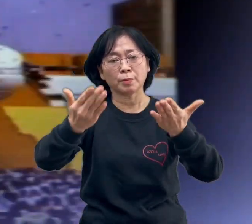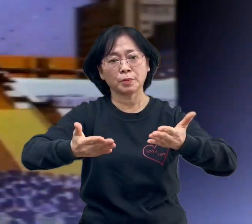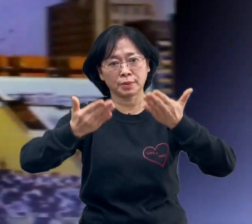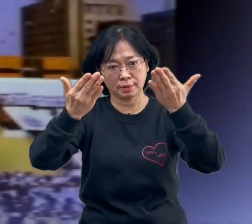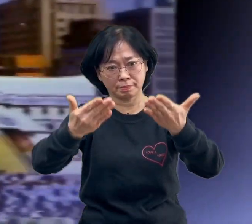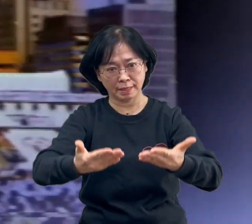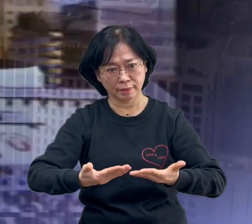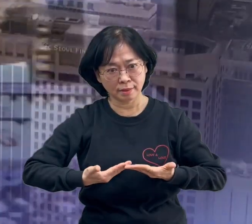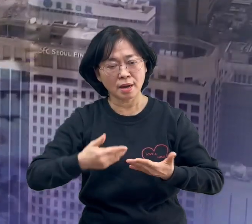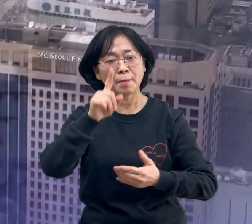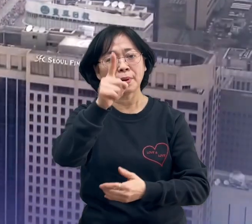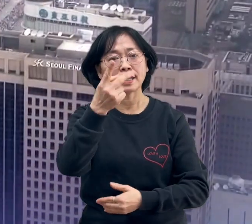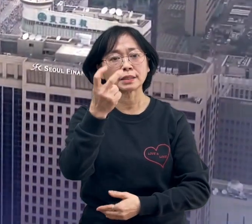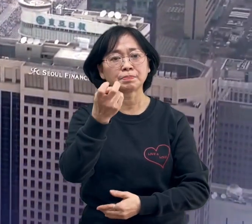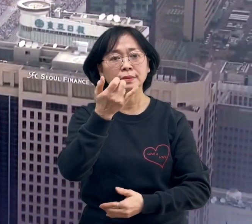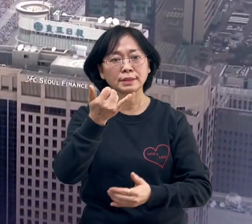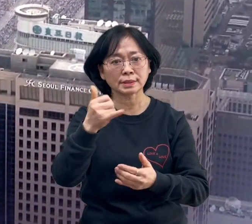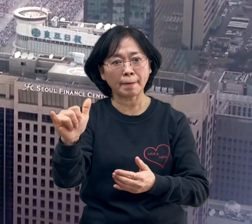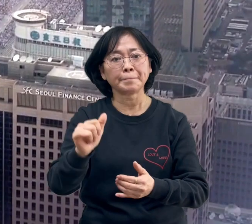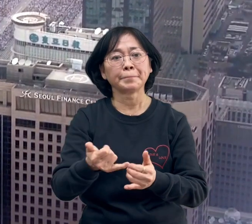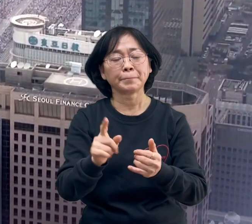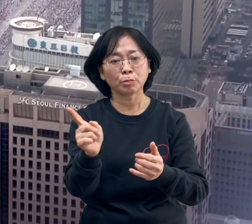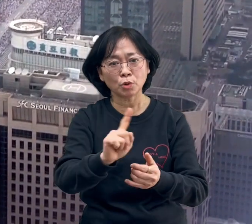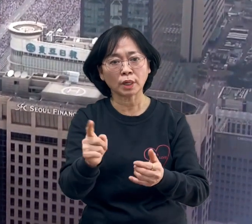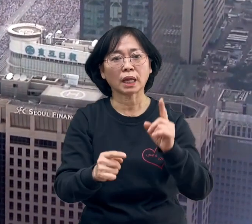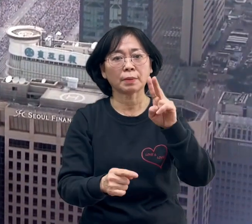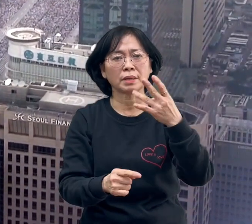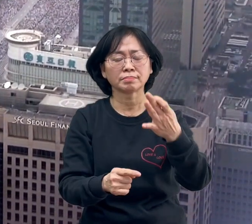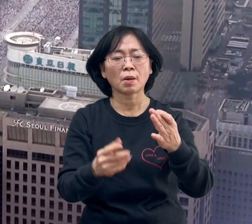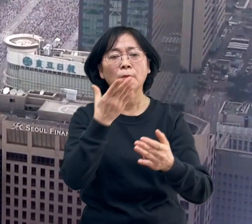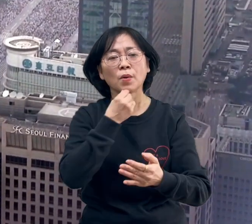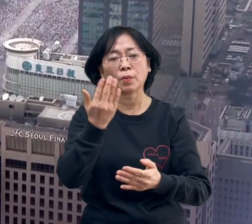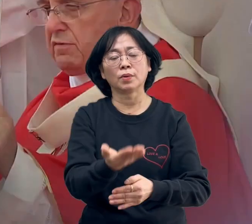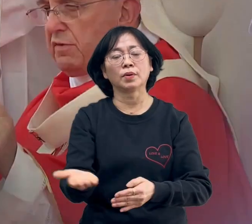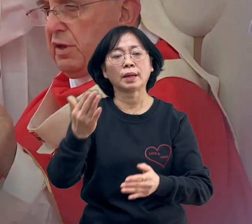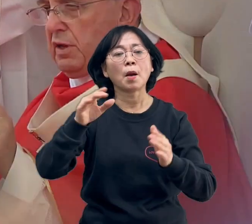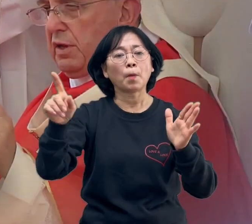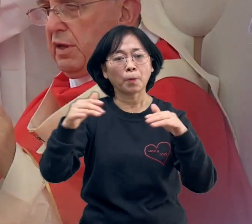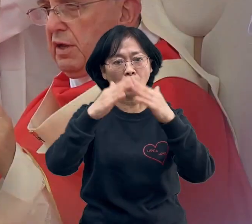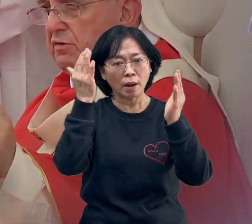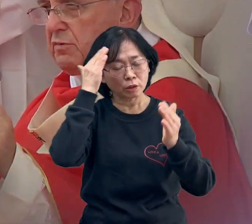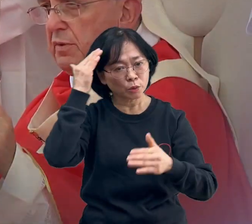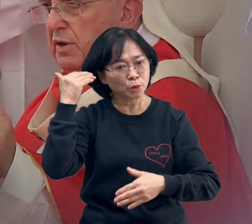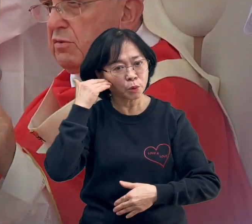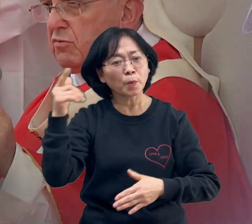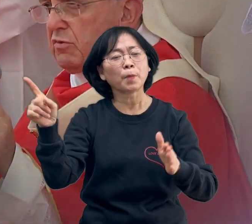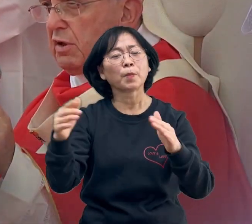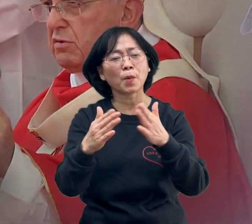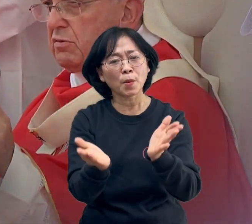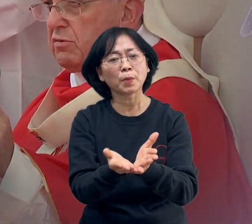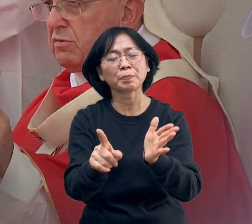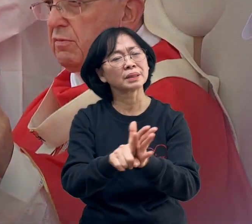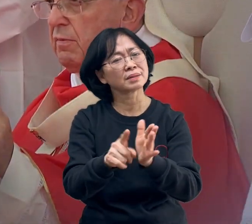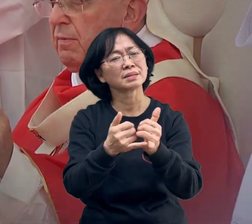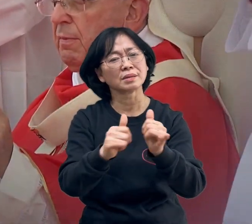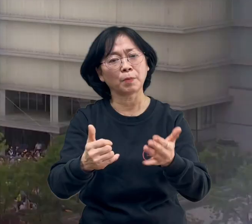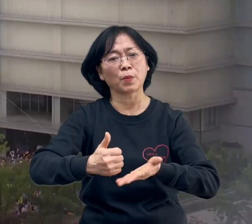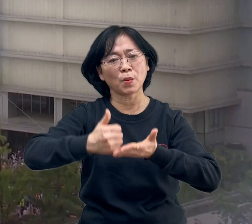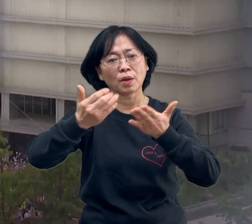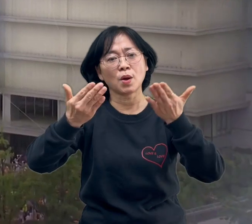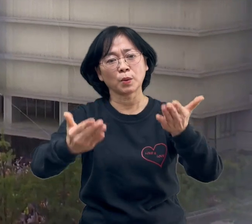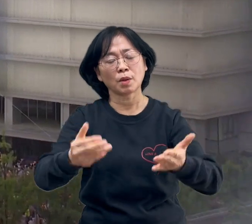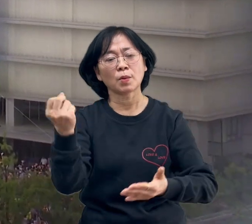공경을 받게 됐고 124명은 2014년 시복돼 한국 신자들의 공경을 받게 됐으며 또